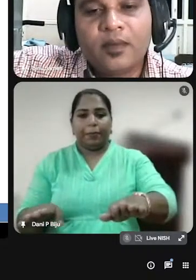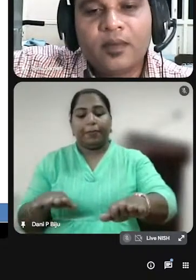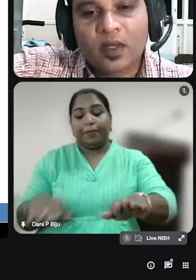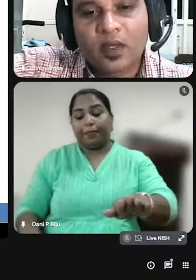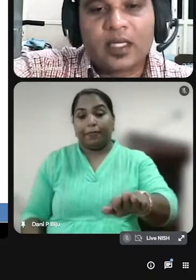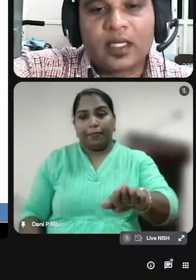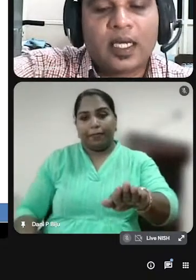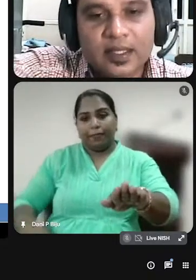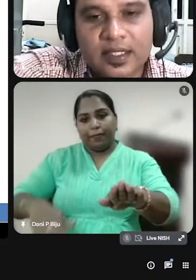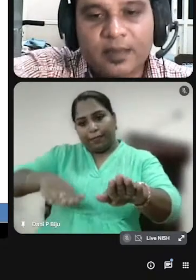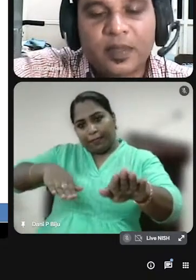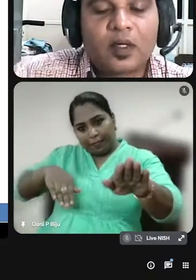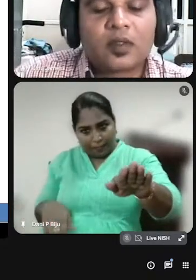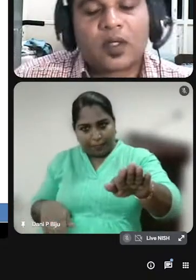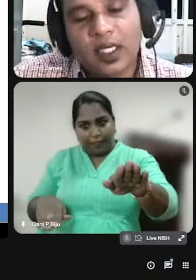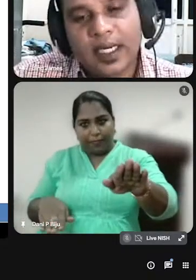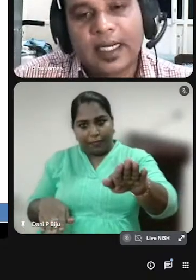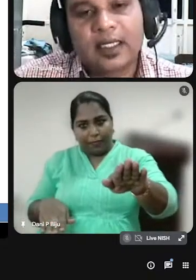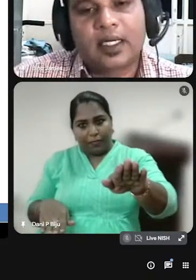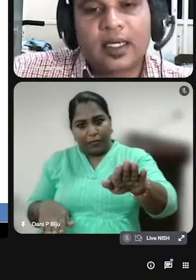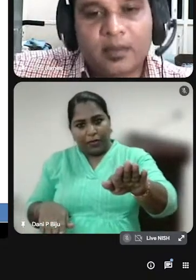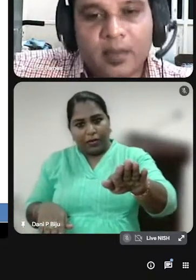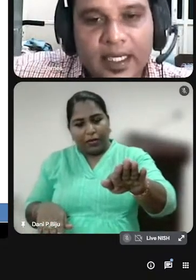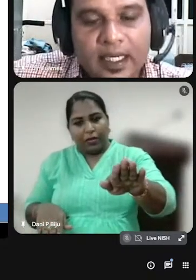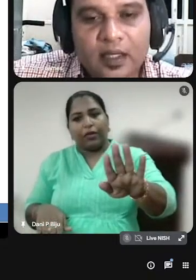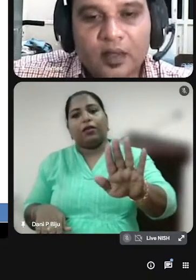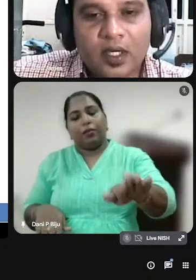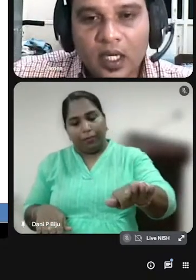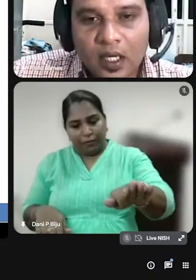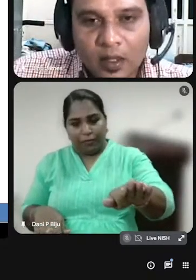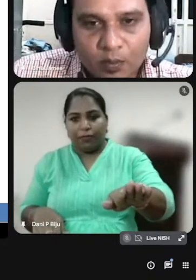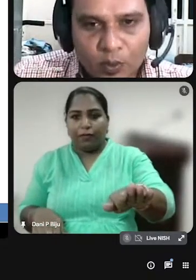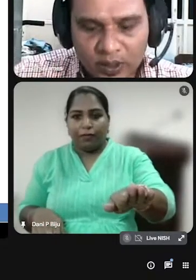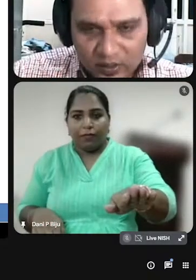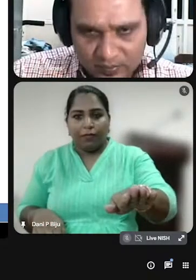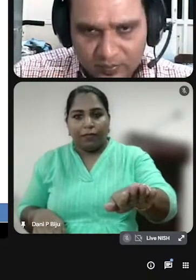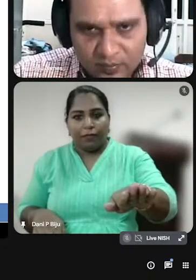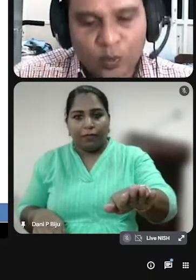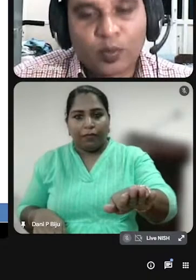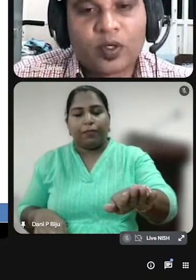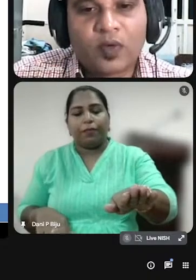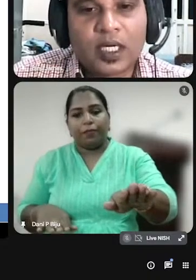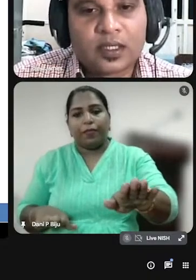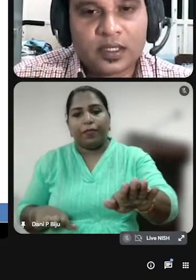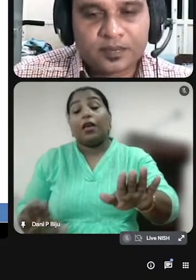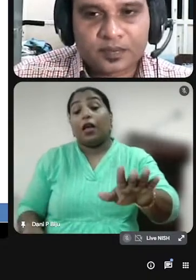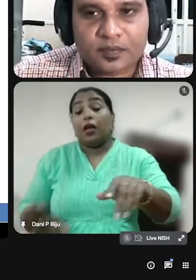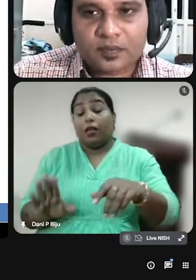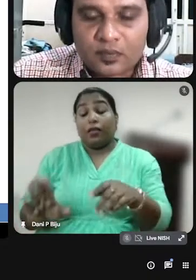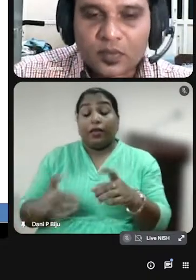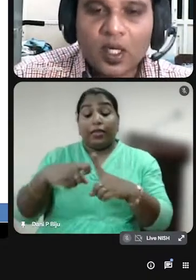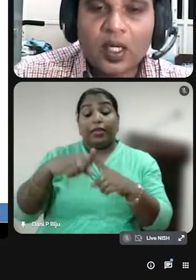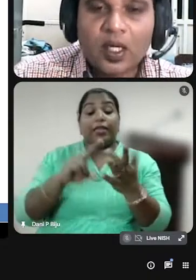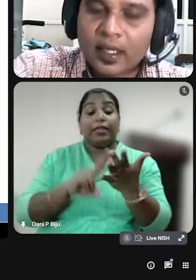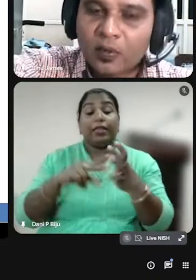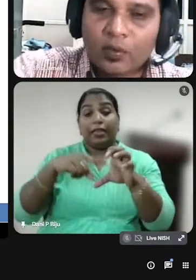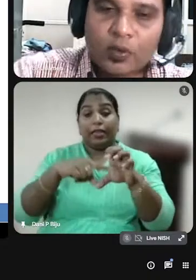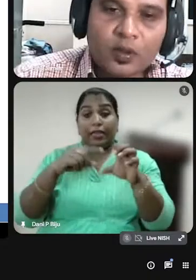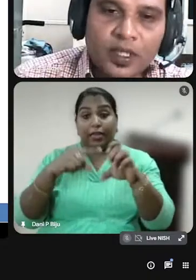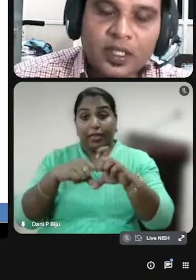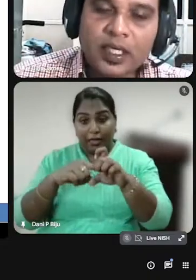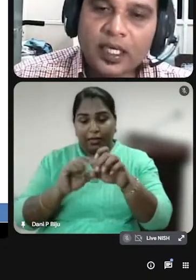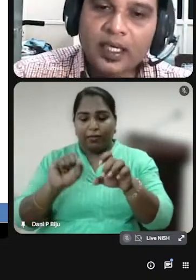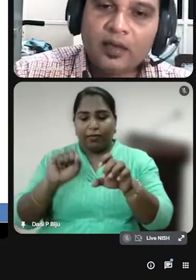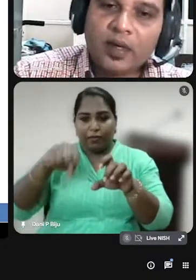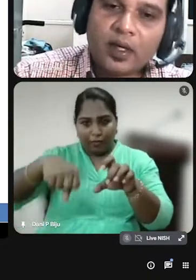വെക്കുക. വലത് കാലാണ് സ്റ്റെപ്പിലുള്ളതെന്നുണ്ടെങ്കിൽ ഇടത് കാല് ബാക്കിലേക്ക് വെക്കുക. മുട്ട് മുമ്പോട്ട് വളച്ച് കൈകൾ